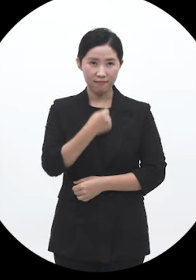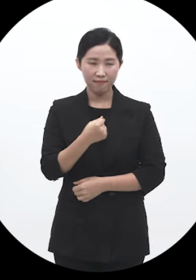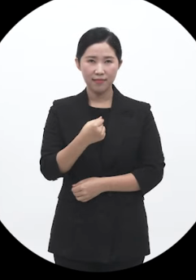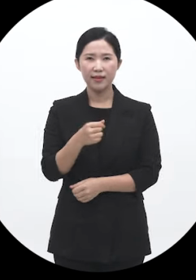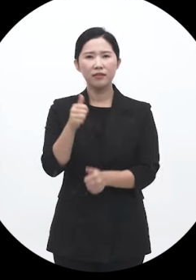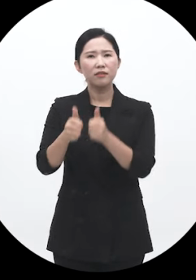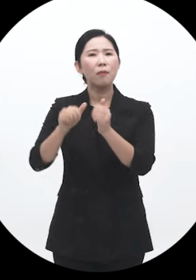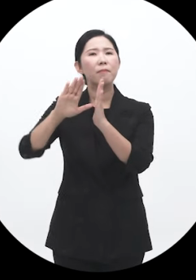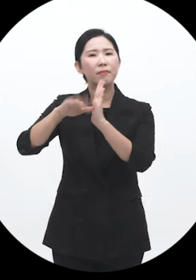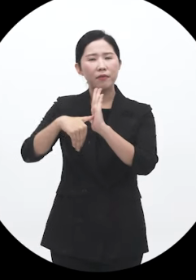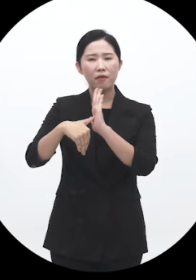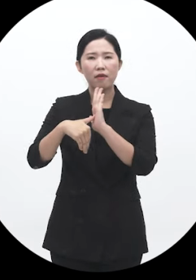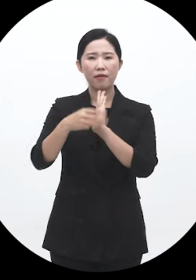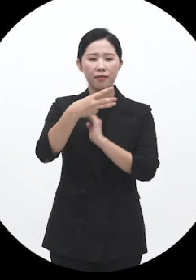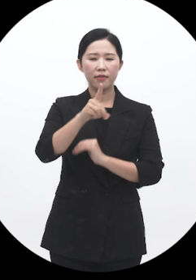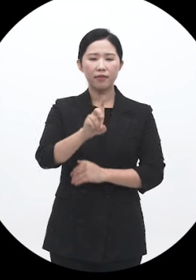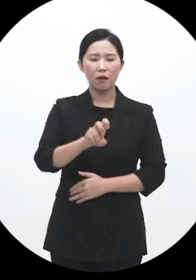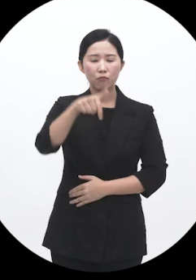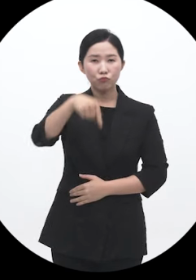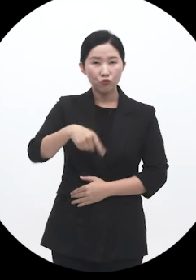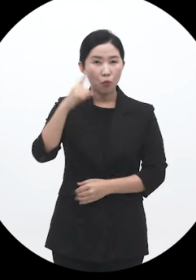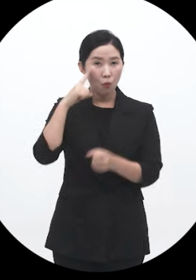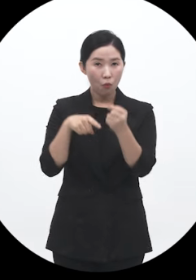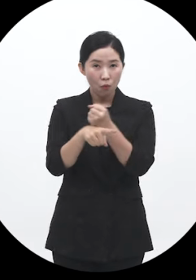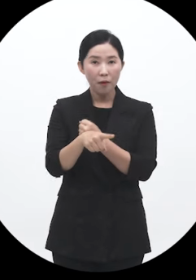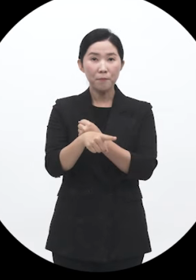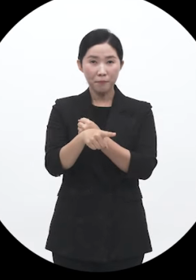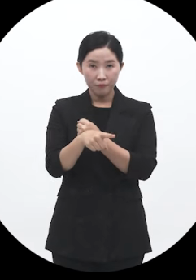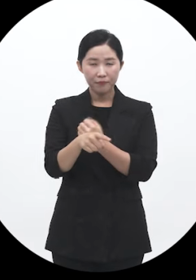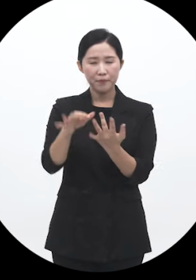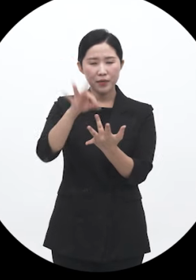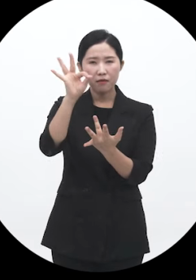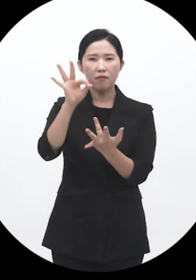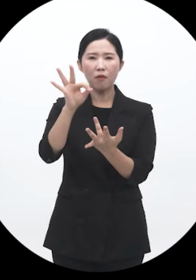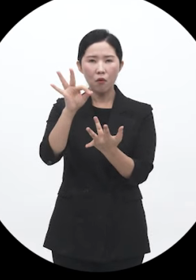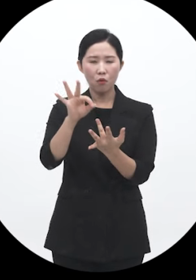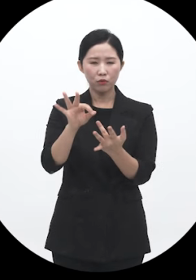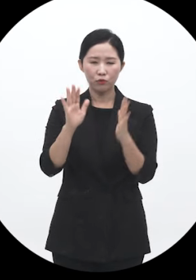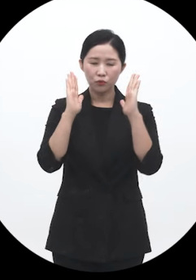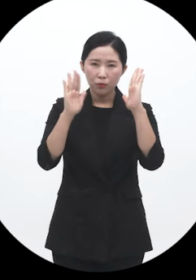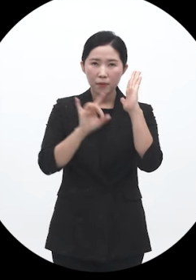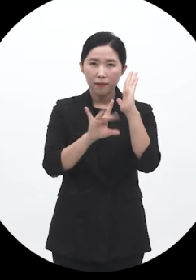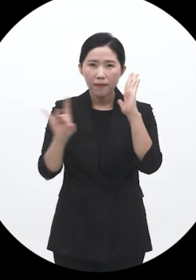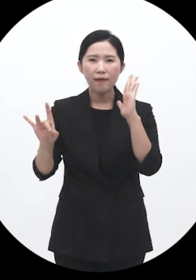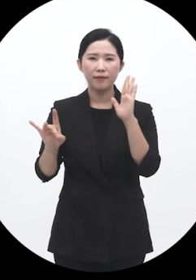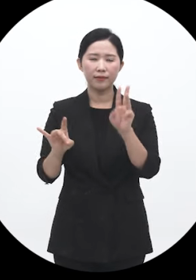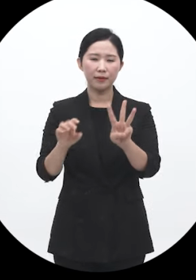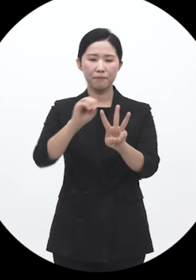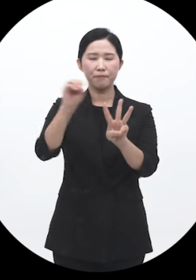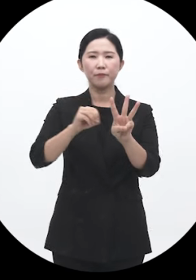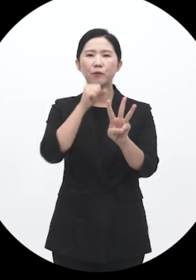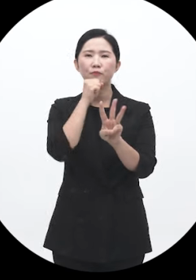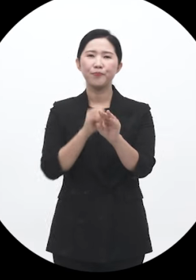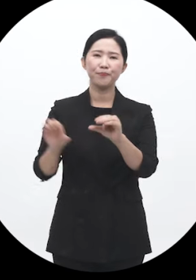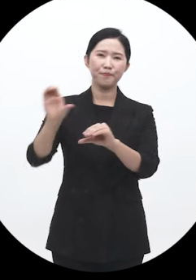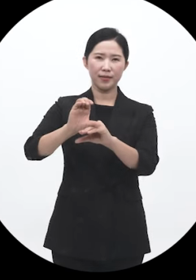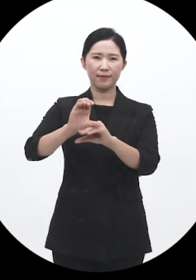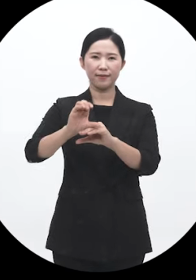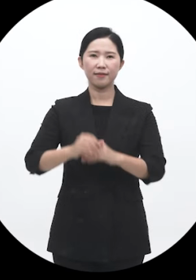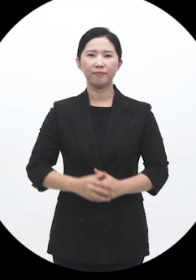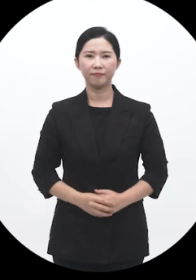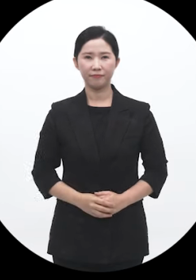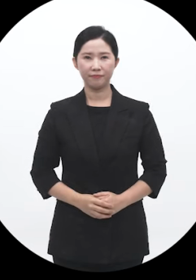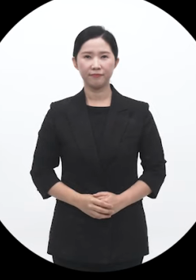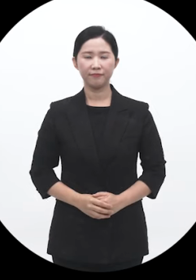수능에서 과학 과목을 선택할 경우에 과목당 3%의 가산점이 주어집니다.